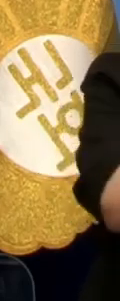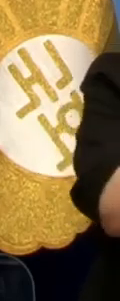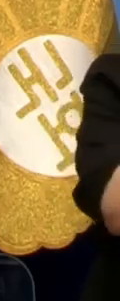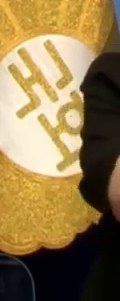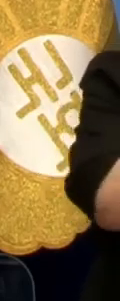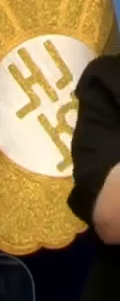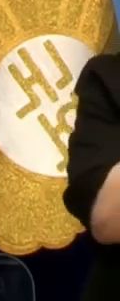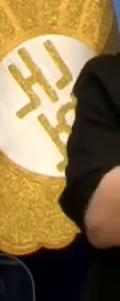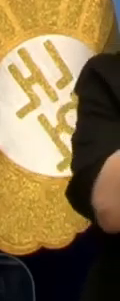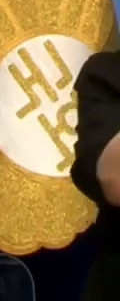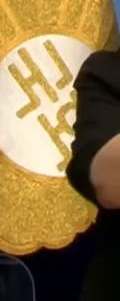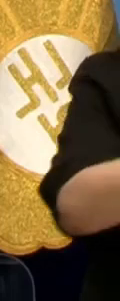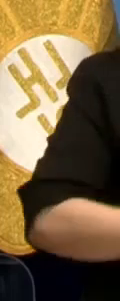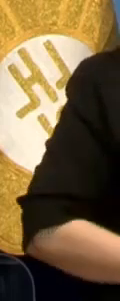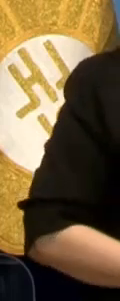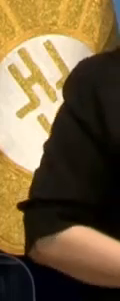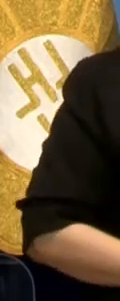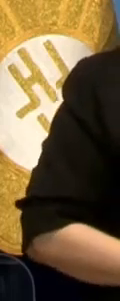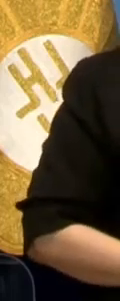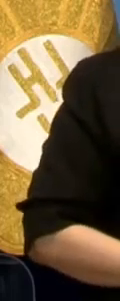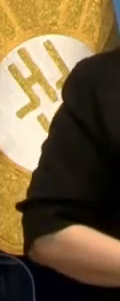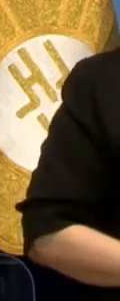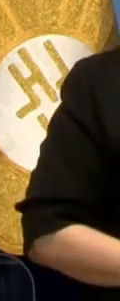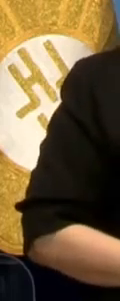추가로 말씀드리겠습니다.